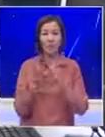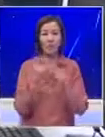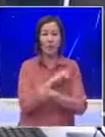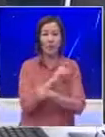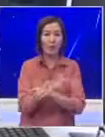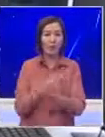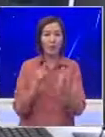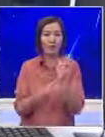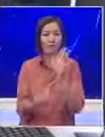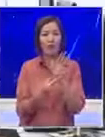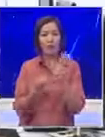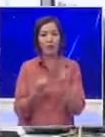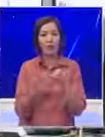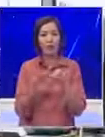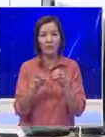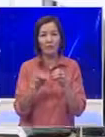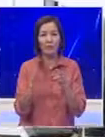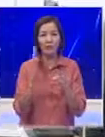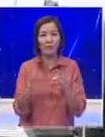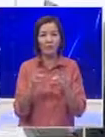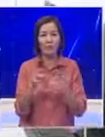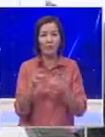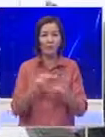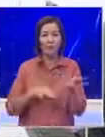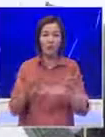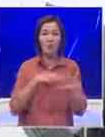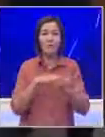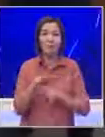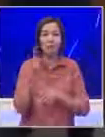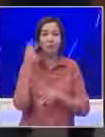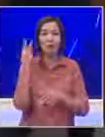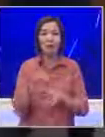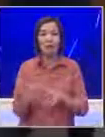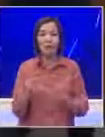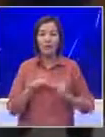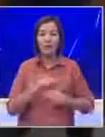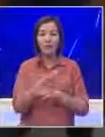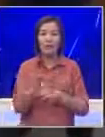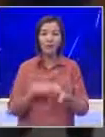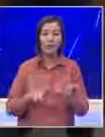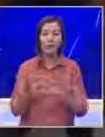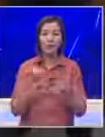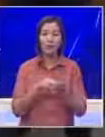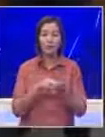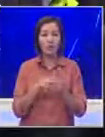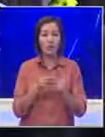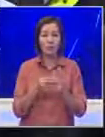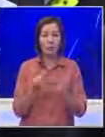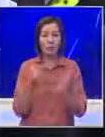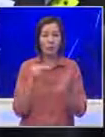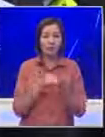қуаттылығы 77-15 мегаватт болатын 12 жоба іске аспақ. 120 адамды жұмыспен қамтитын жобалар